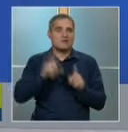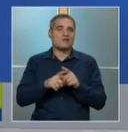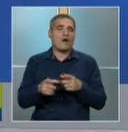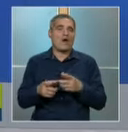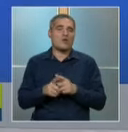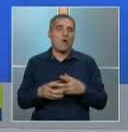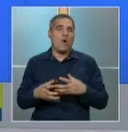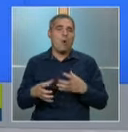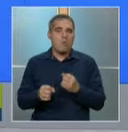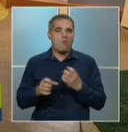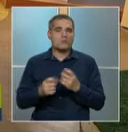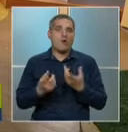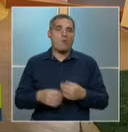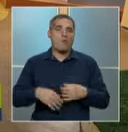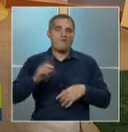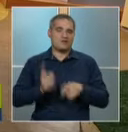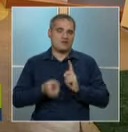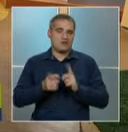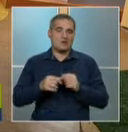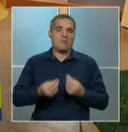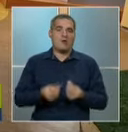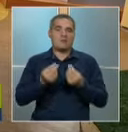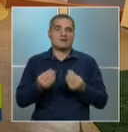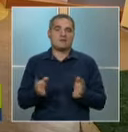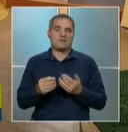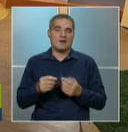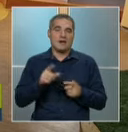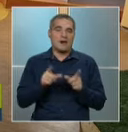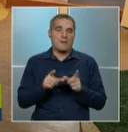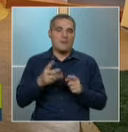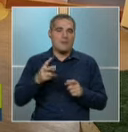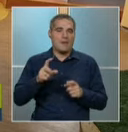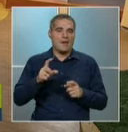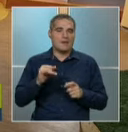го тренираш, толкова по-добър става. Меги, отново към теб с въпрос.